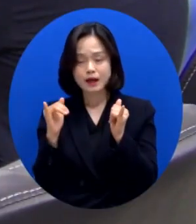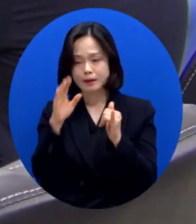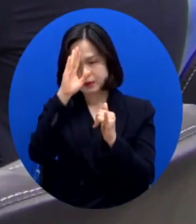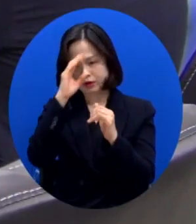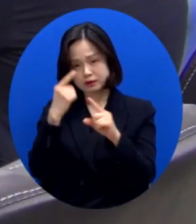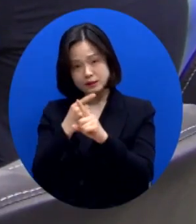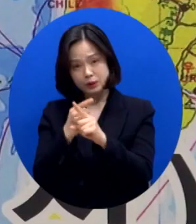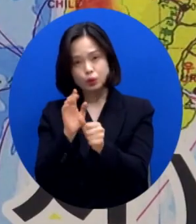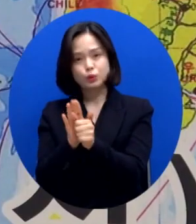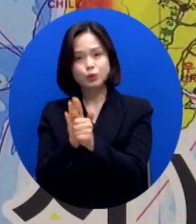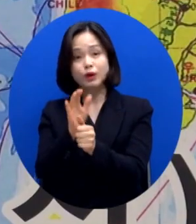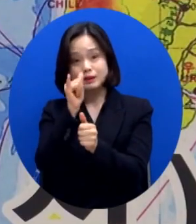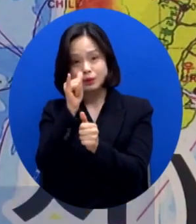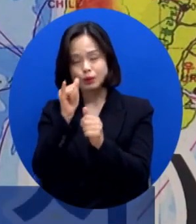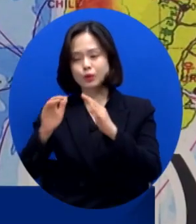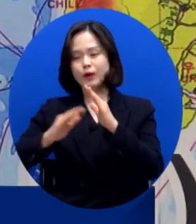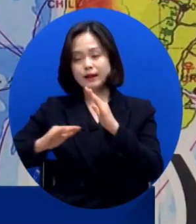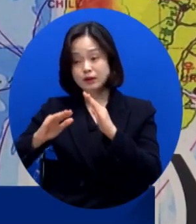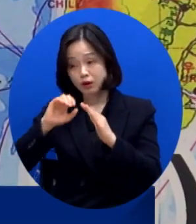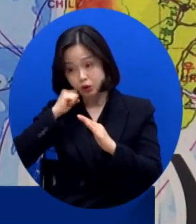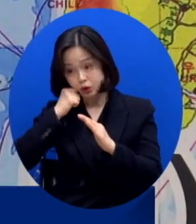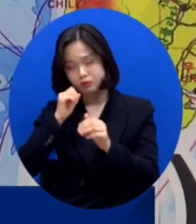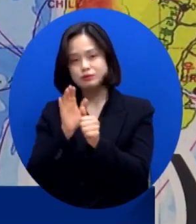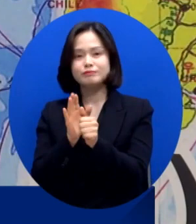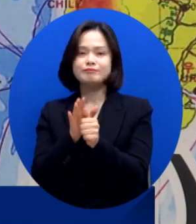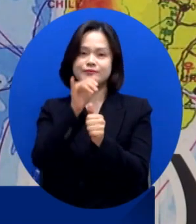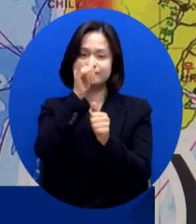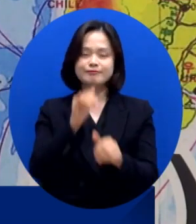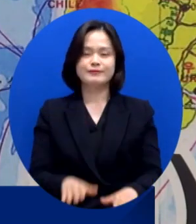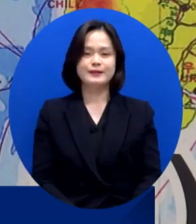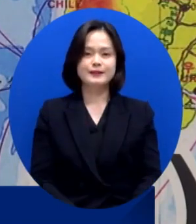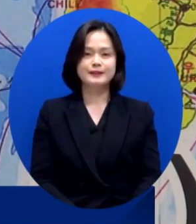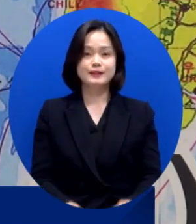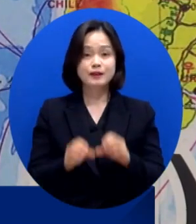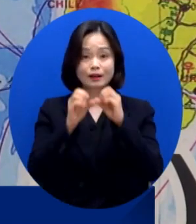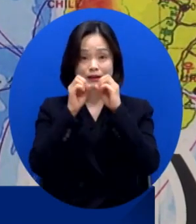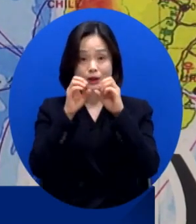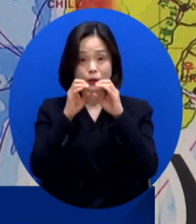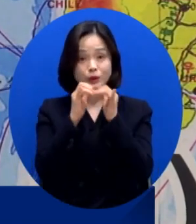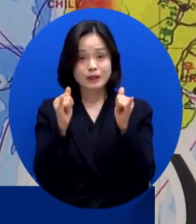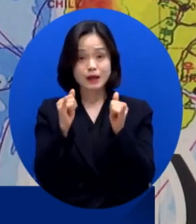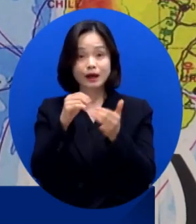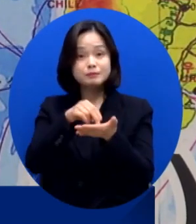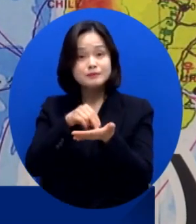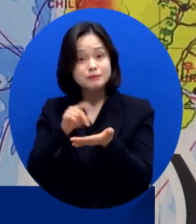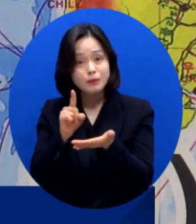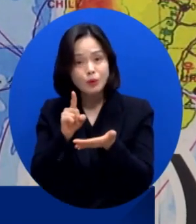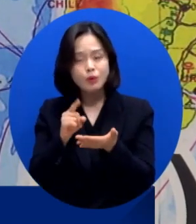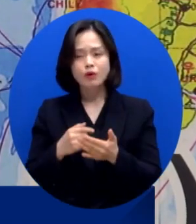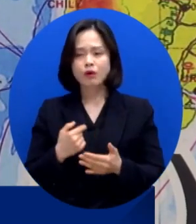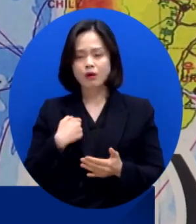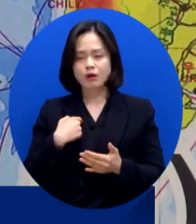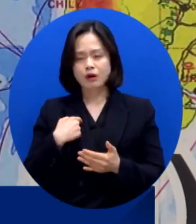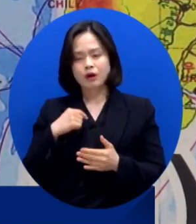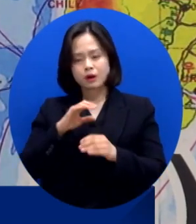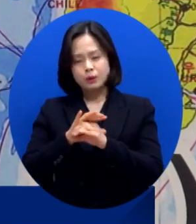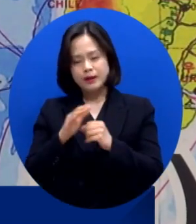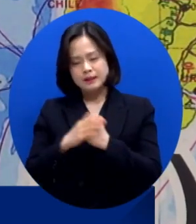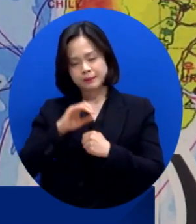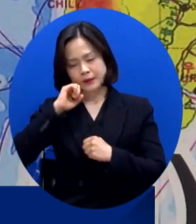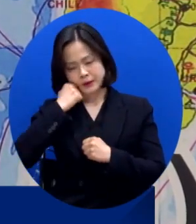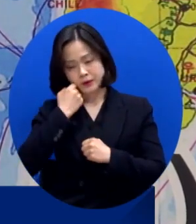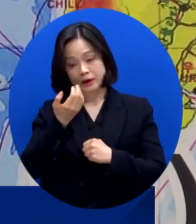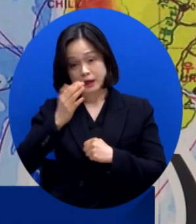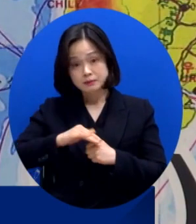집중됐습니다. 가장 힘들고 어려울 때 그래도 총회가 한국교회가 우리를 잊지 않고 있다고 하는 것, 돈이 많고